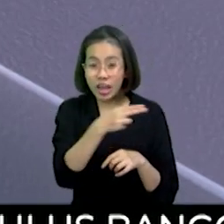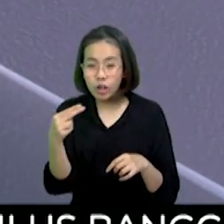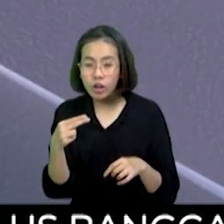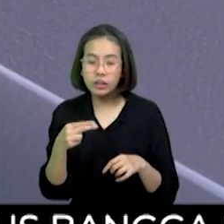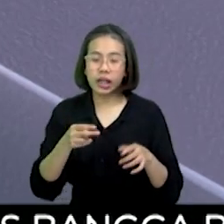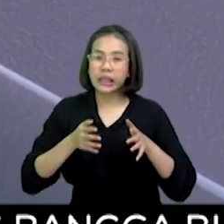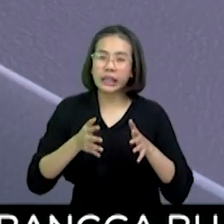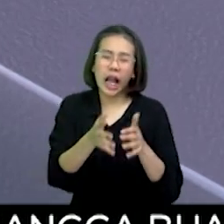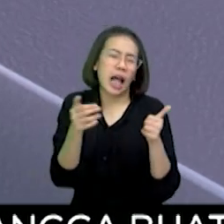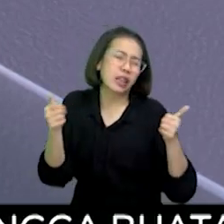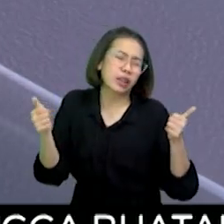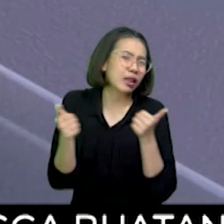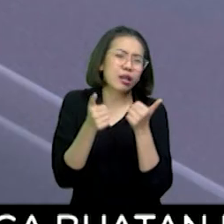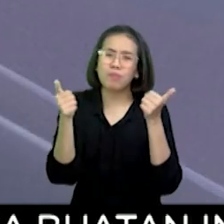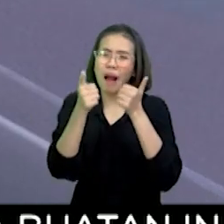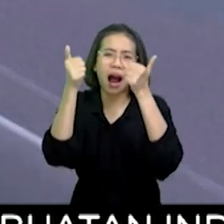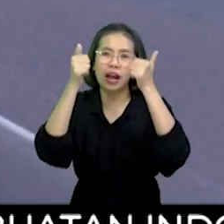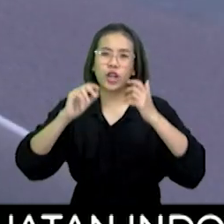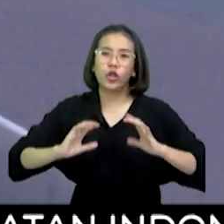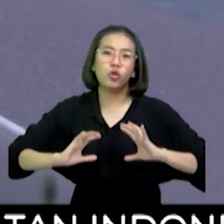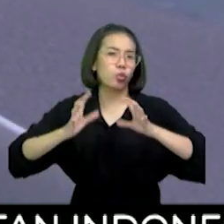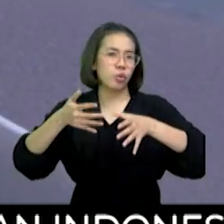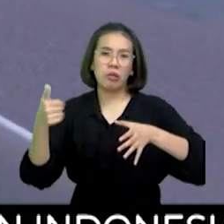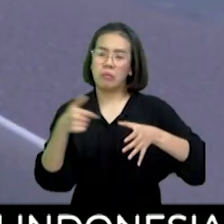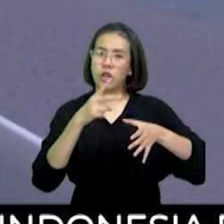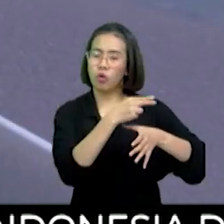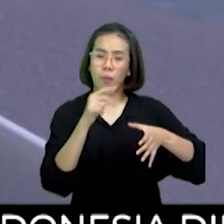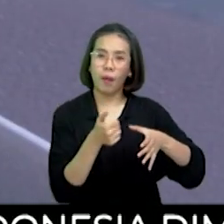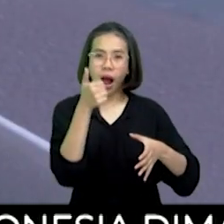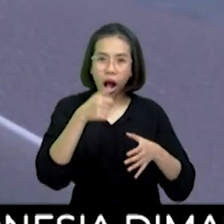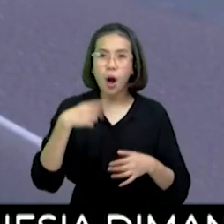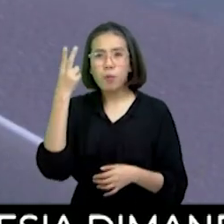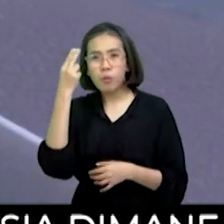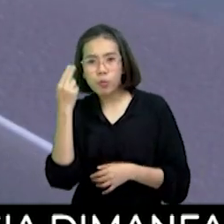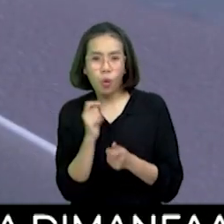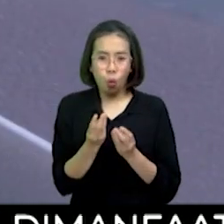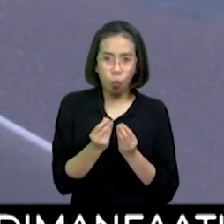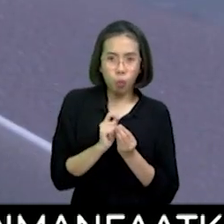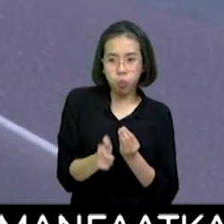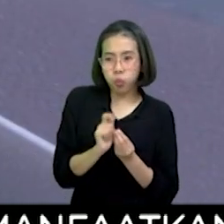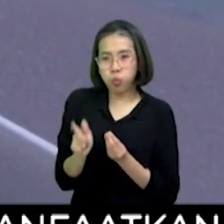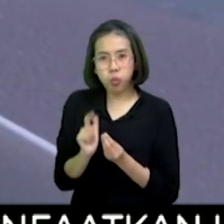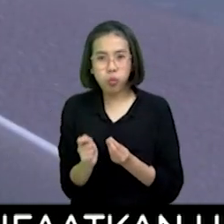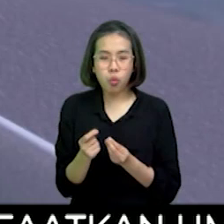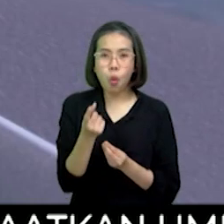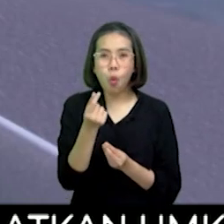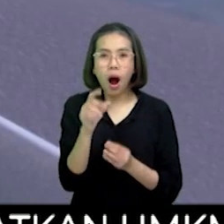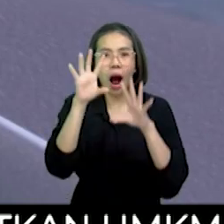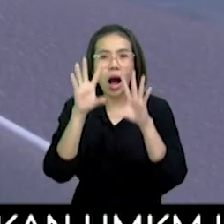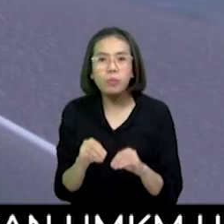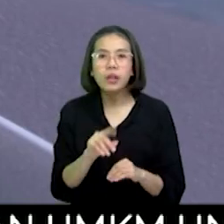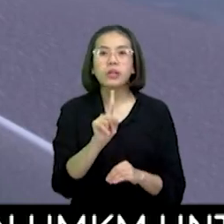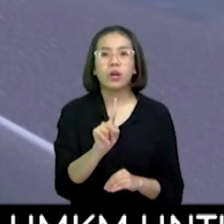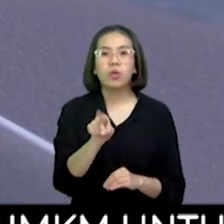sirkuit terbaik di dunia. Tidak mengherankan kalau kemudian pemerintah menggelontorkan total dana 1,1